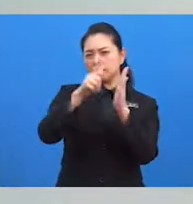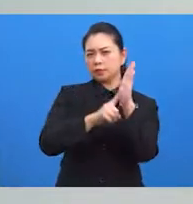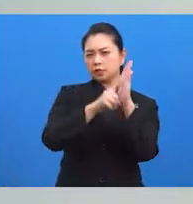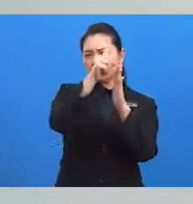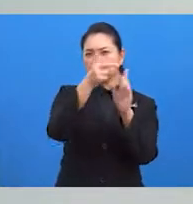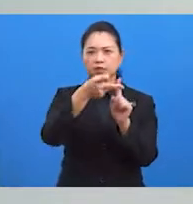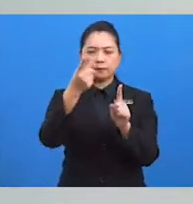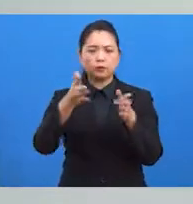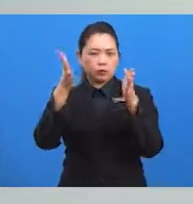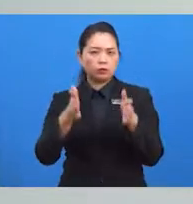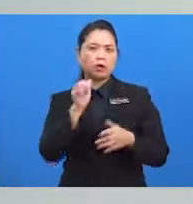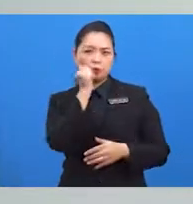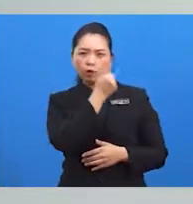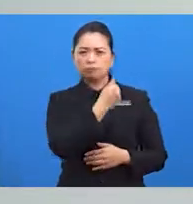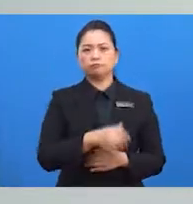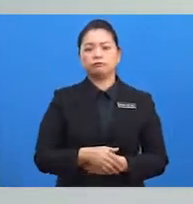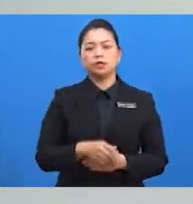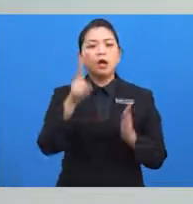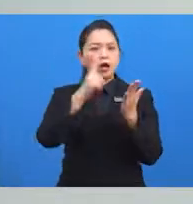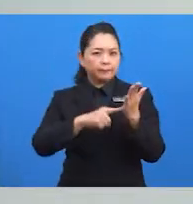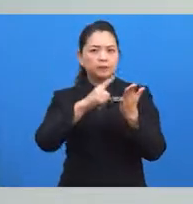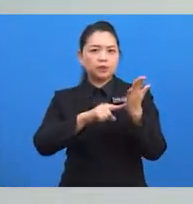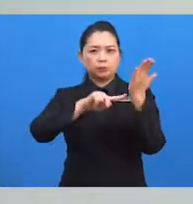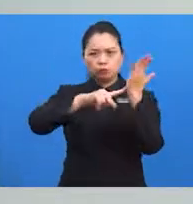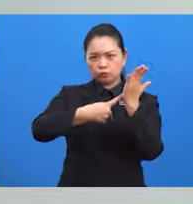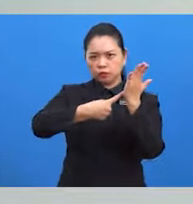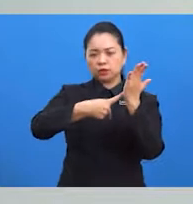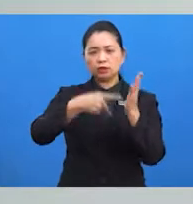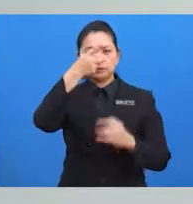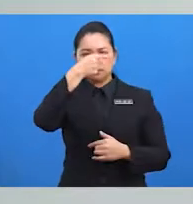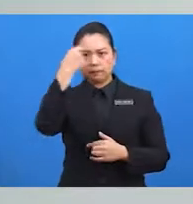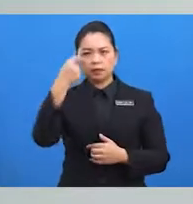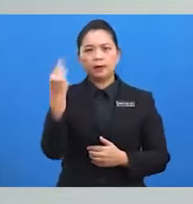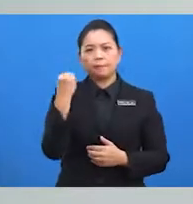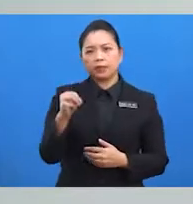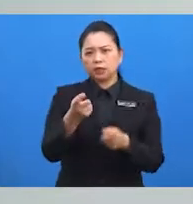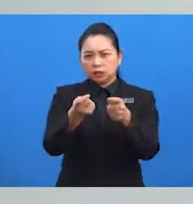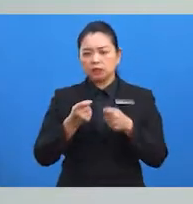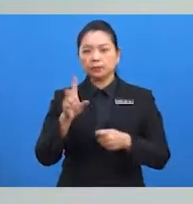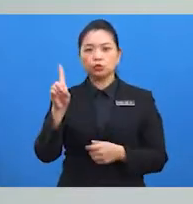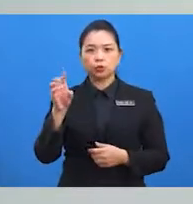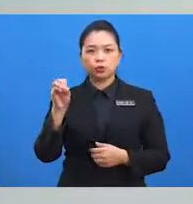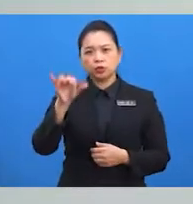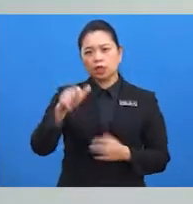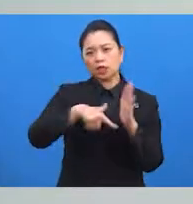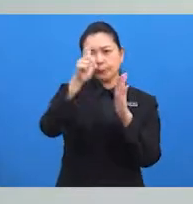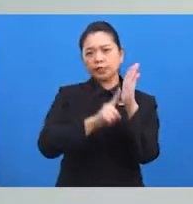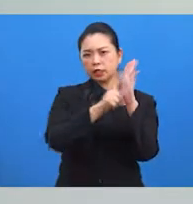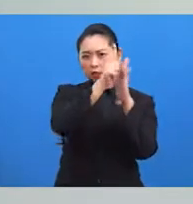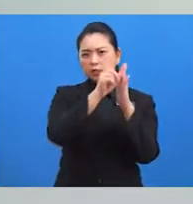eh Apakah punce menyebabkan Mereka menerima dosis yang lebih tinggi